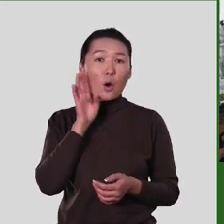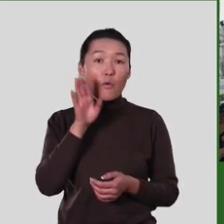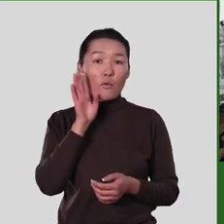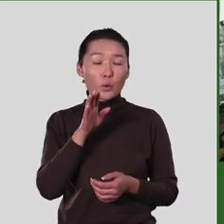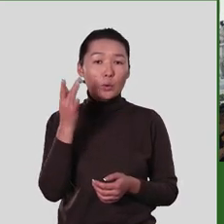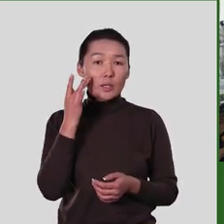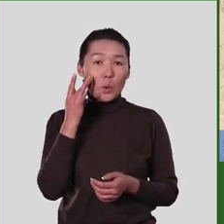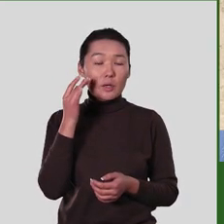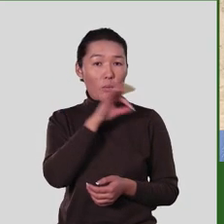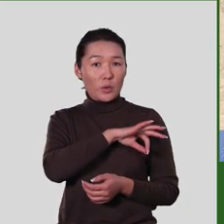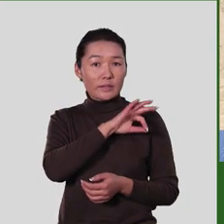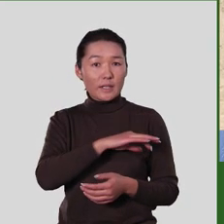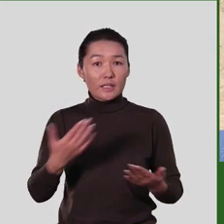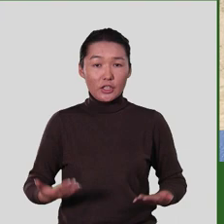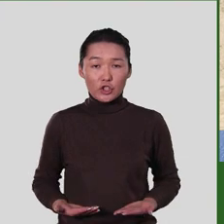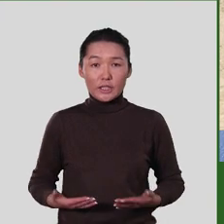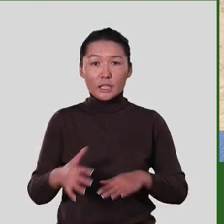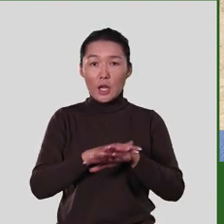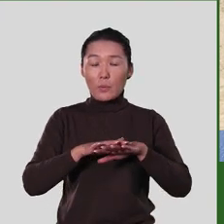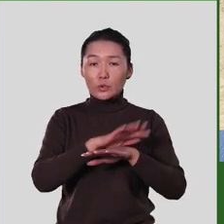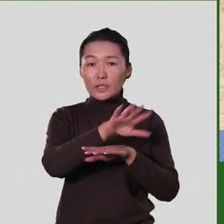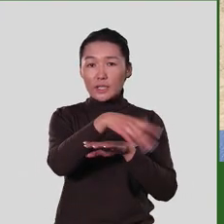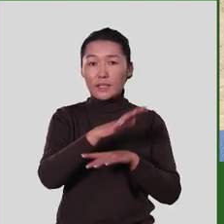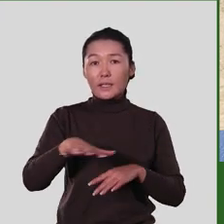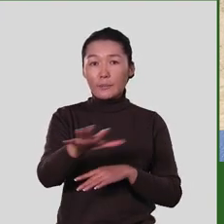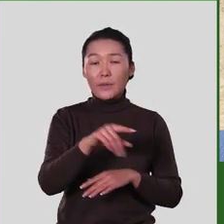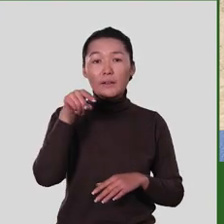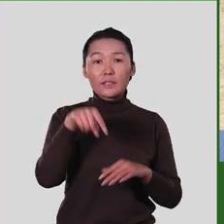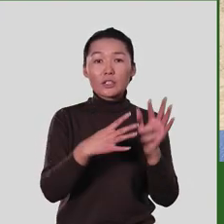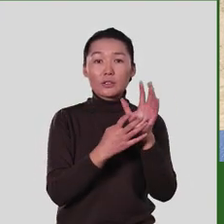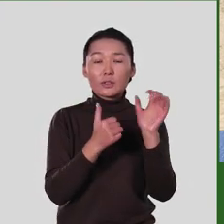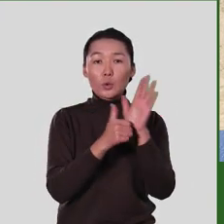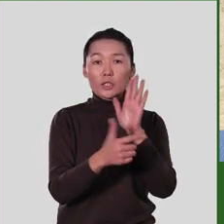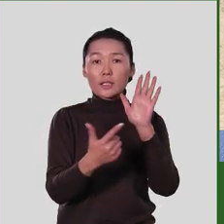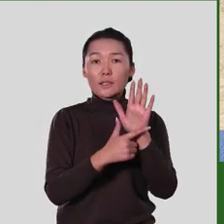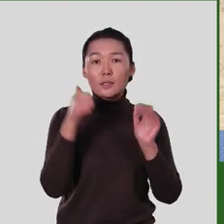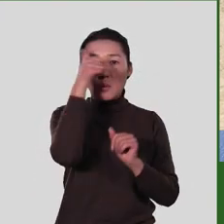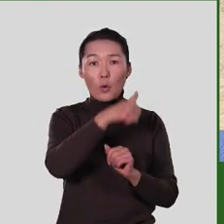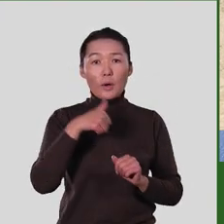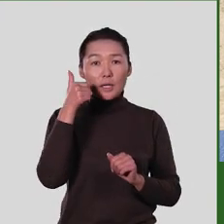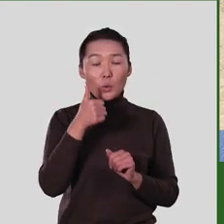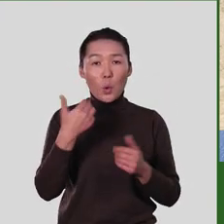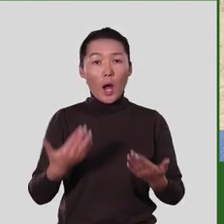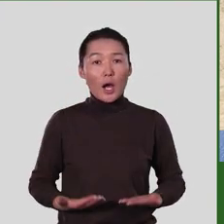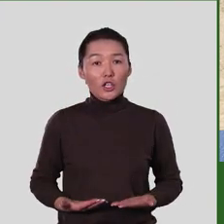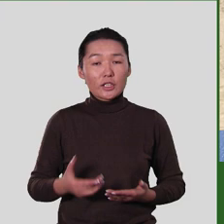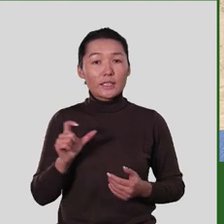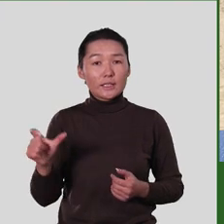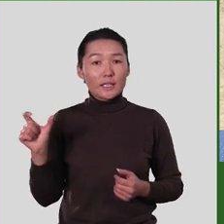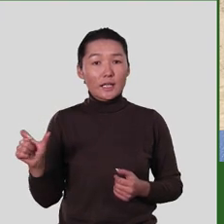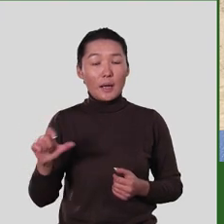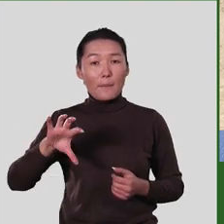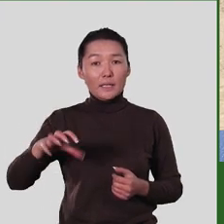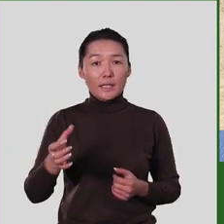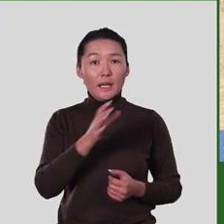жители пустыни. Только в 1967 году коренные жители материка